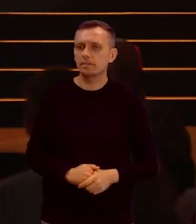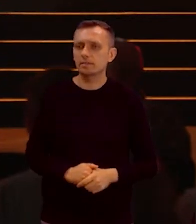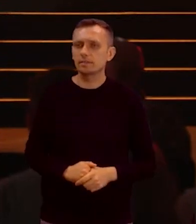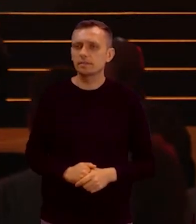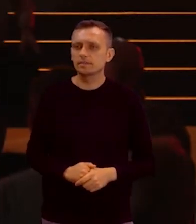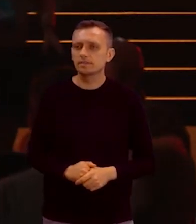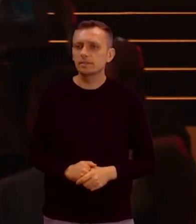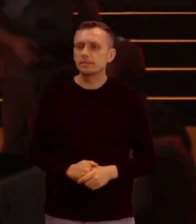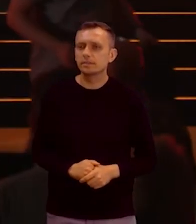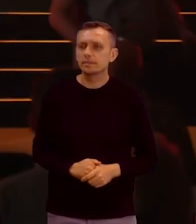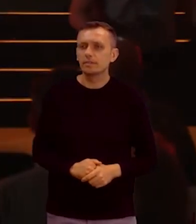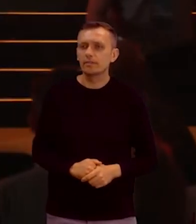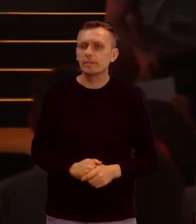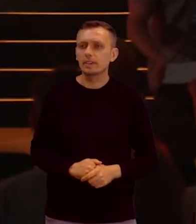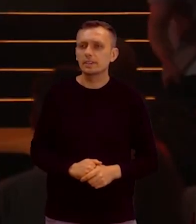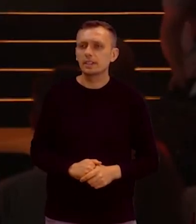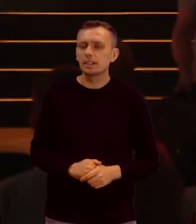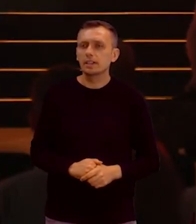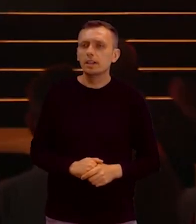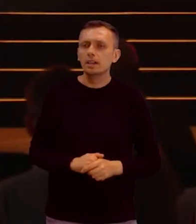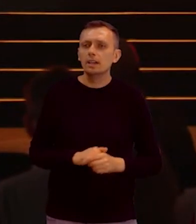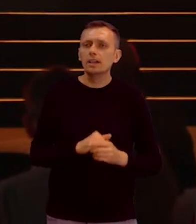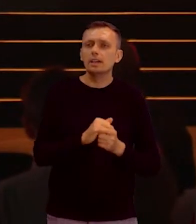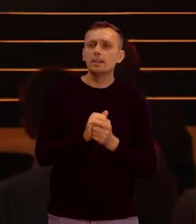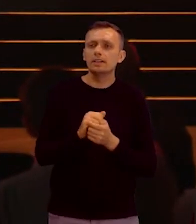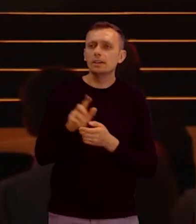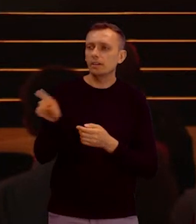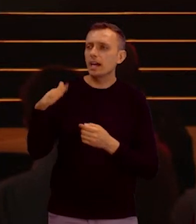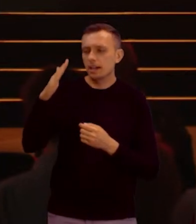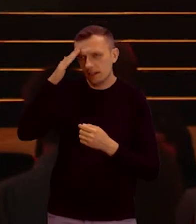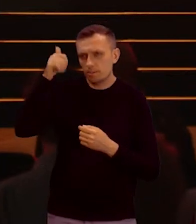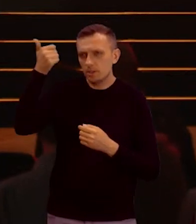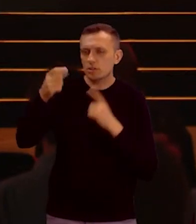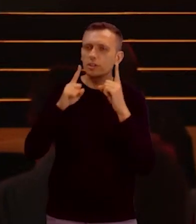ten program do Kuźni Mistrzów Mowy Polskiej. Mistrzyni rozmowy.